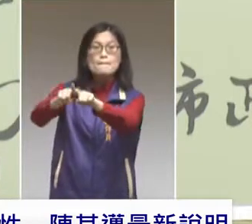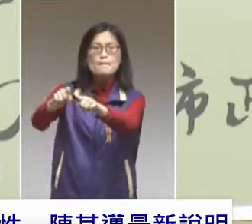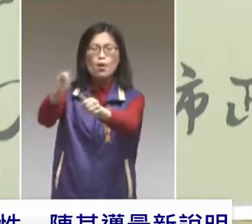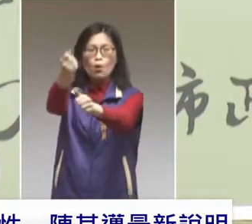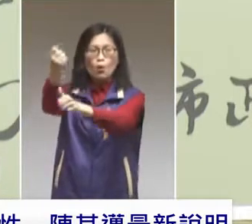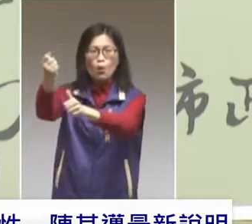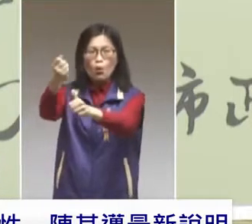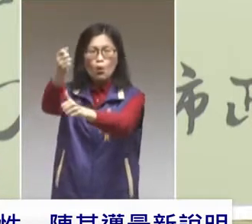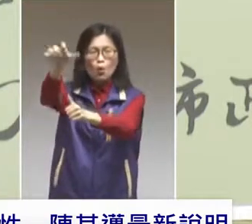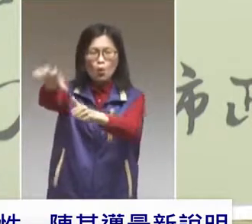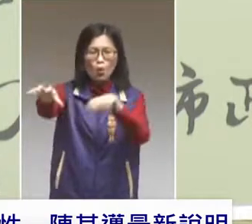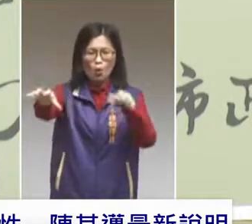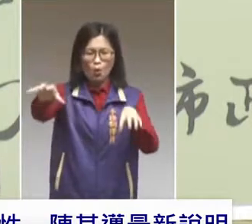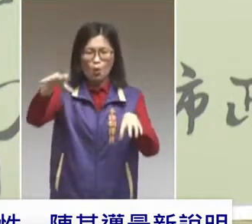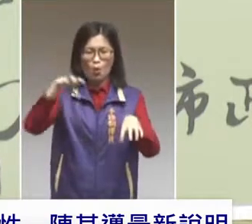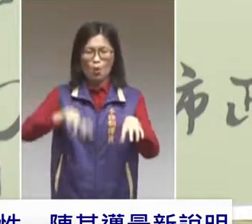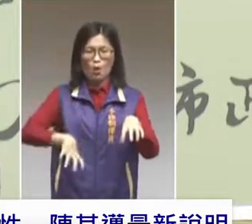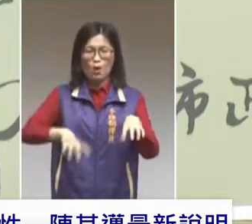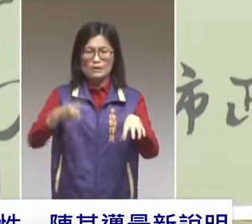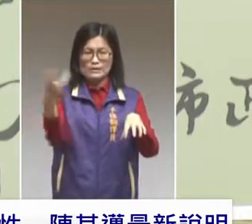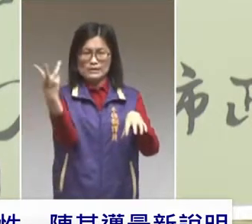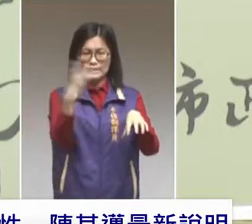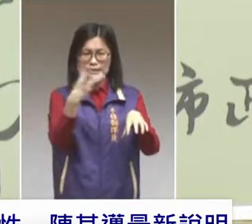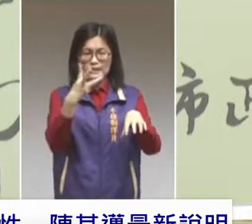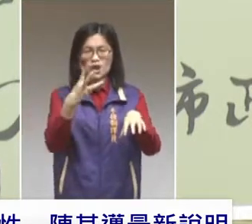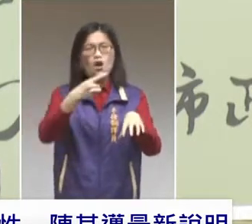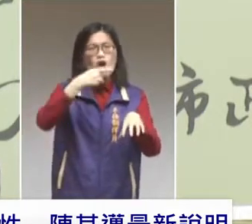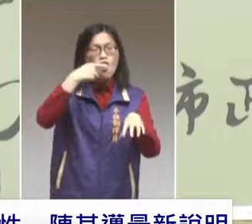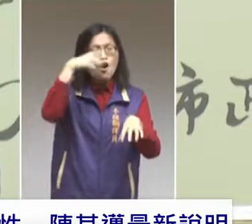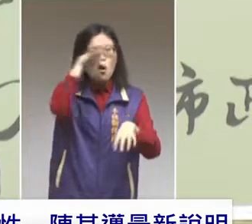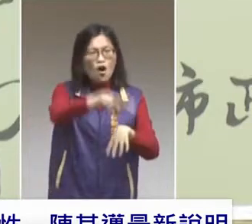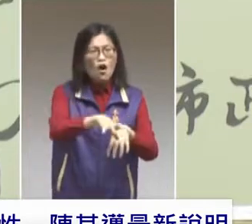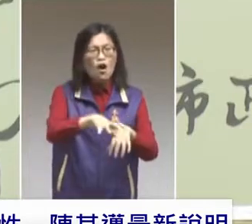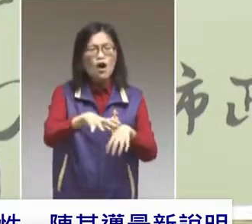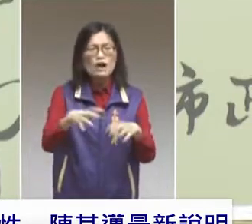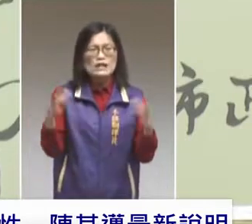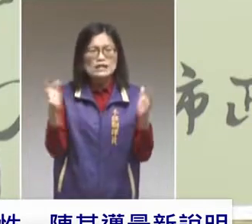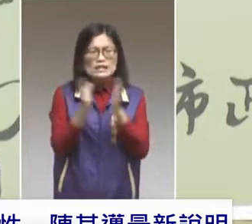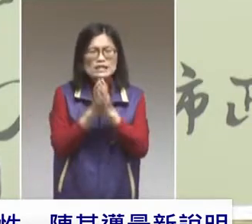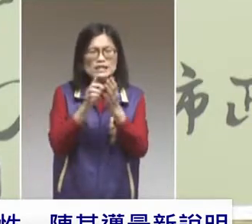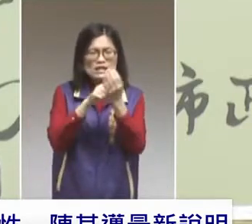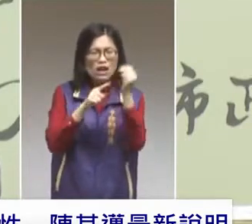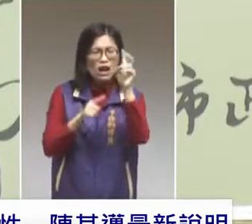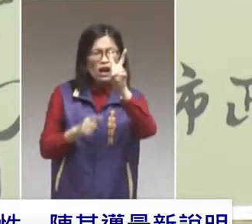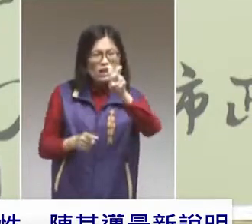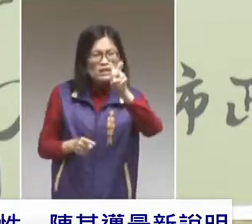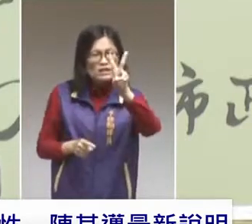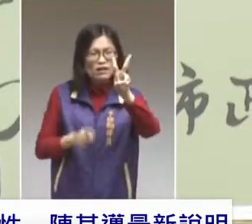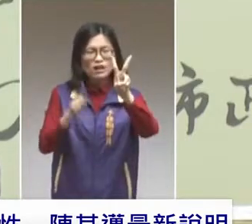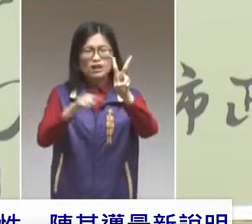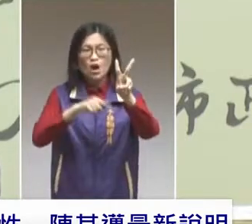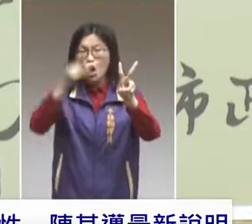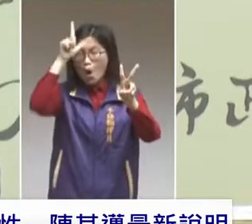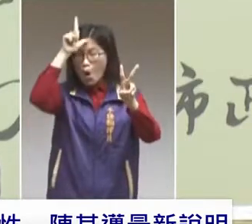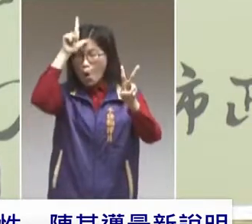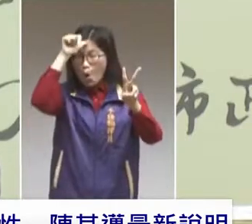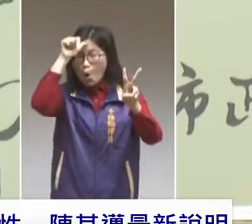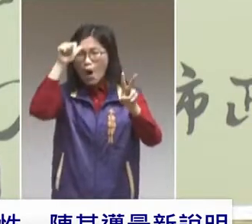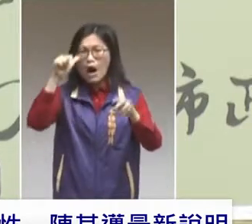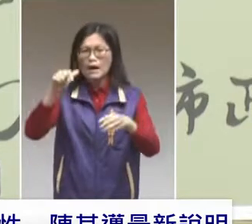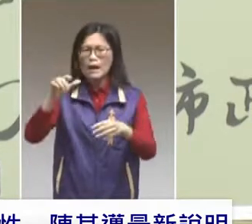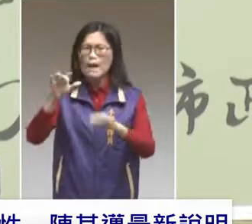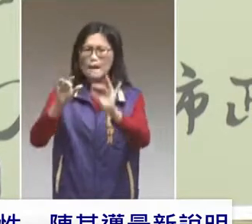区那还有它的一般的管制区，分成三区。那在红区总共